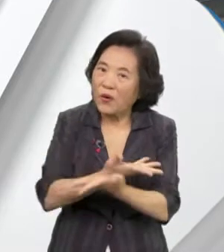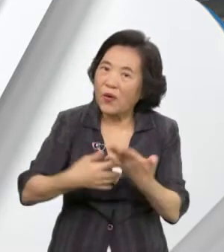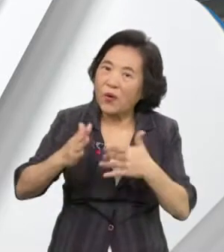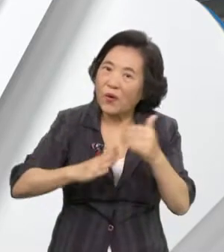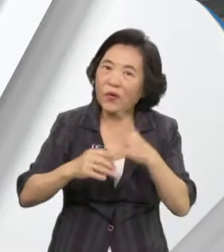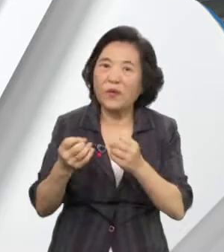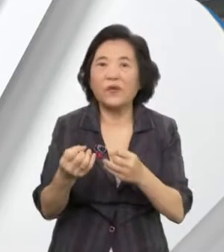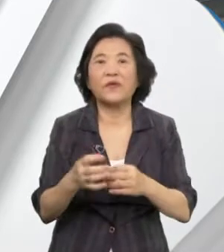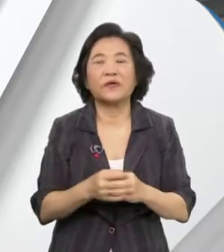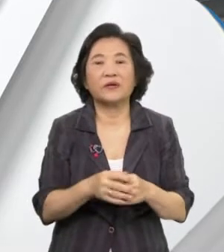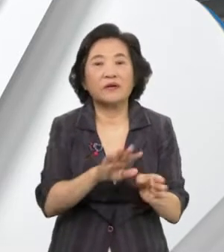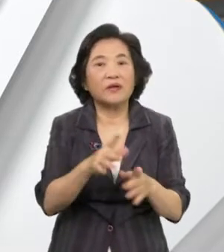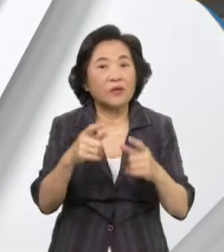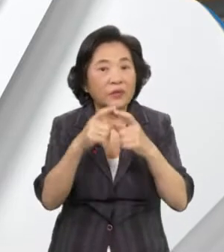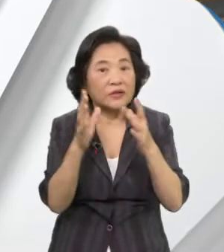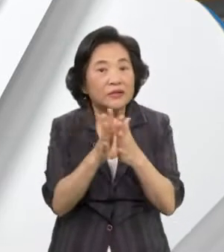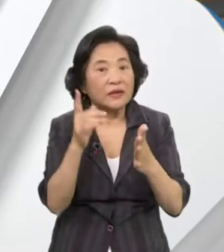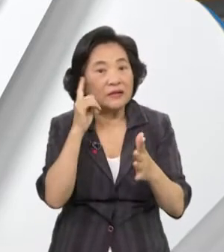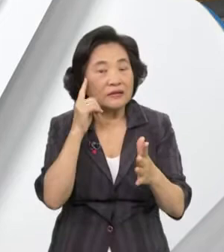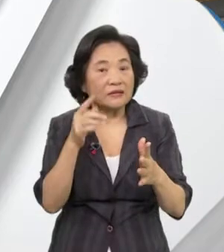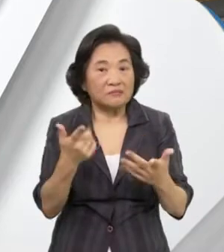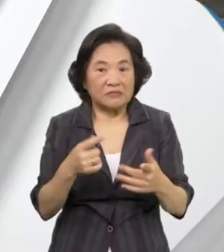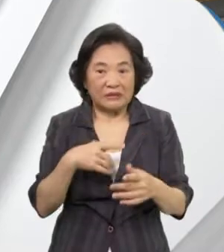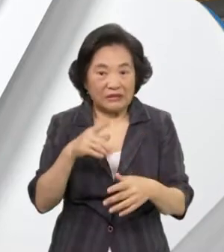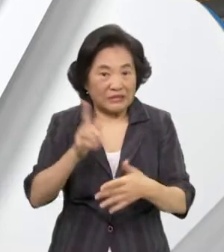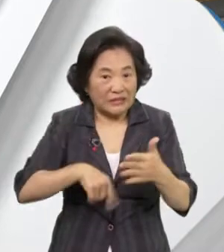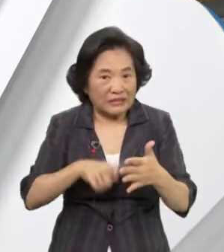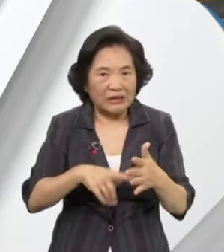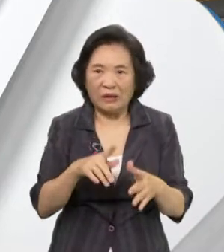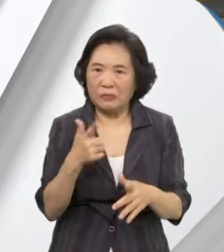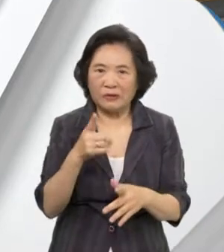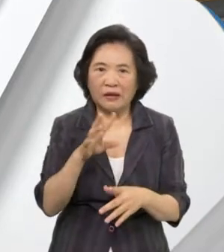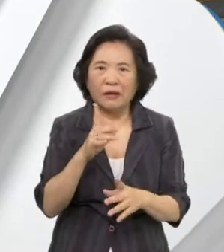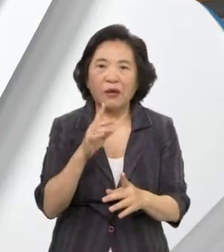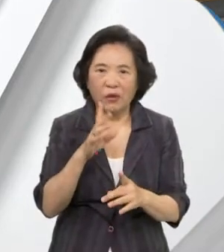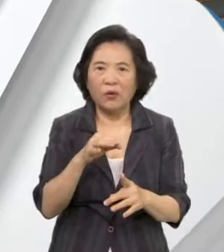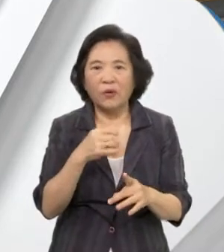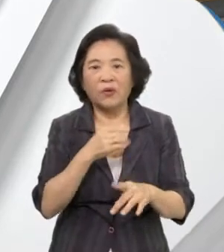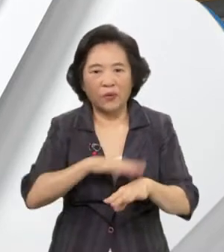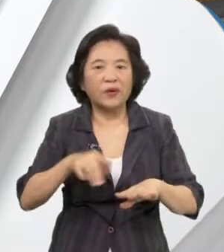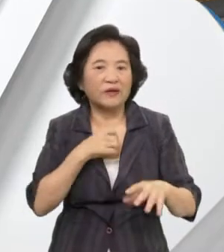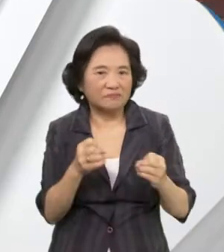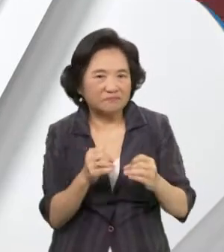亲交流，因为转移从来不是一件简单的事情。